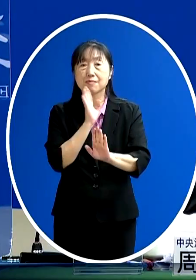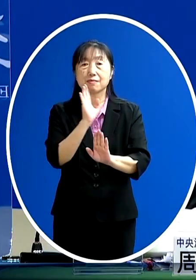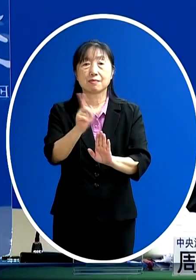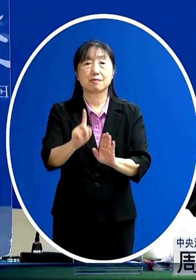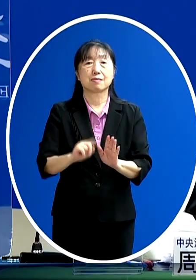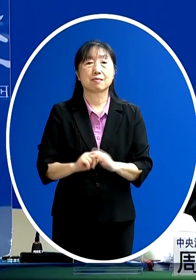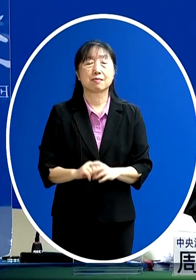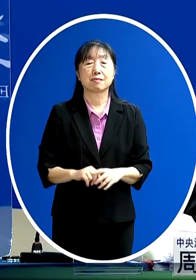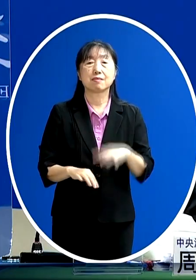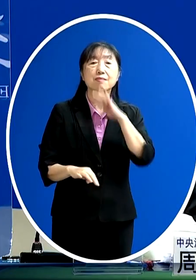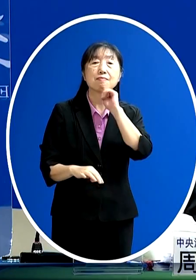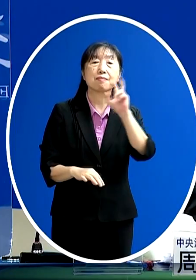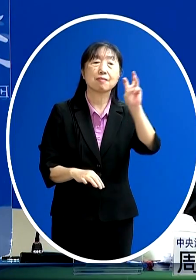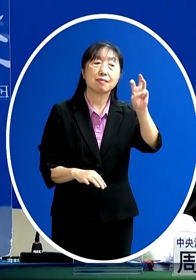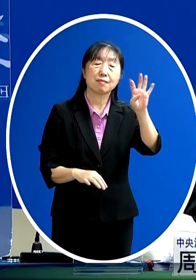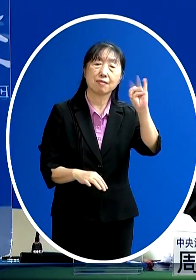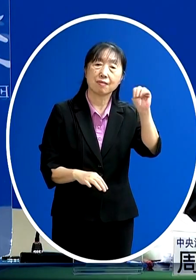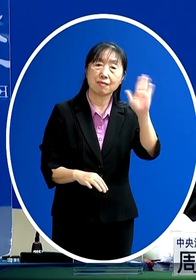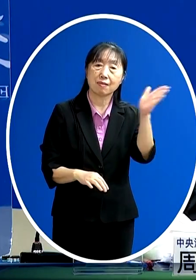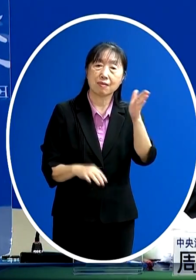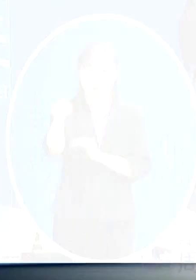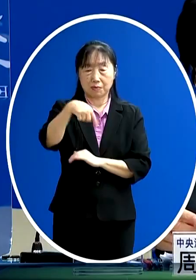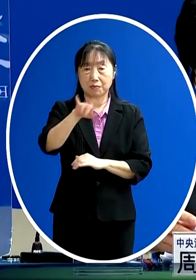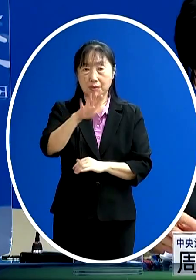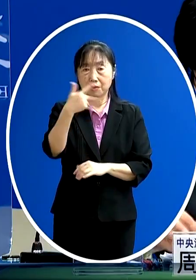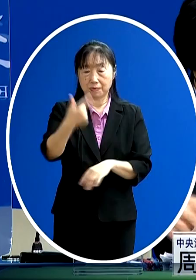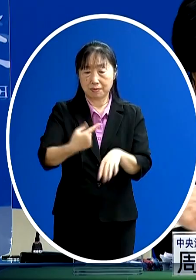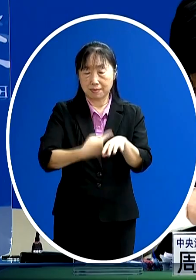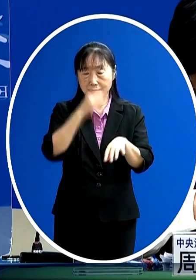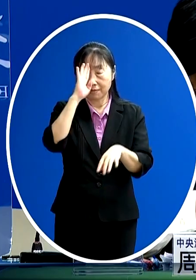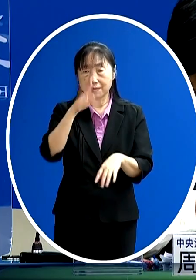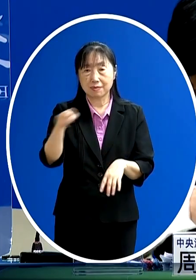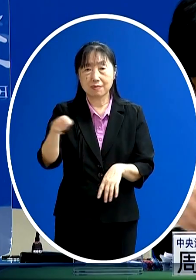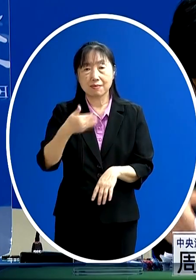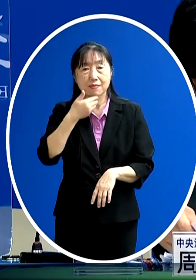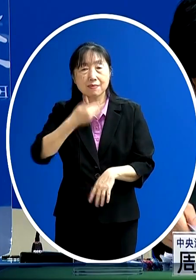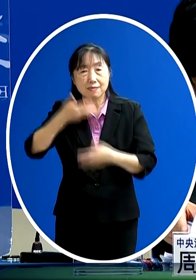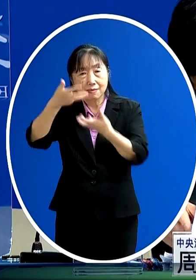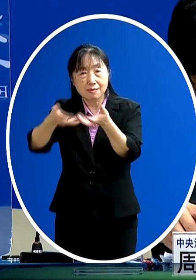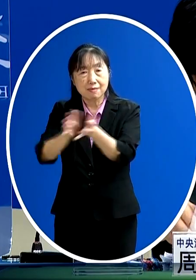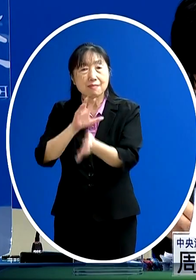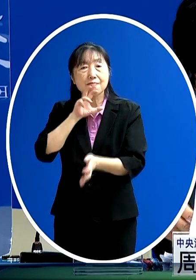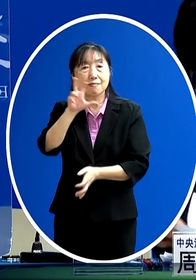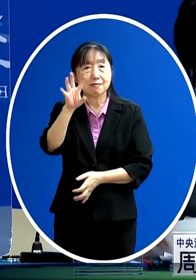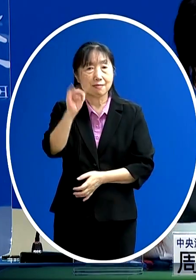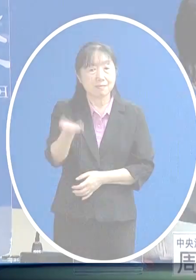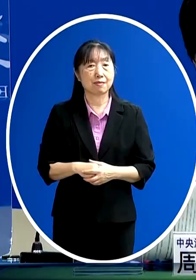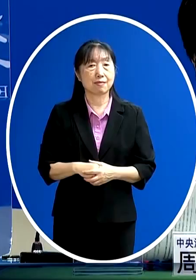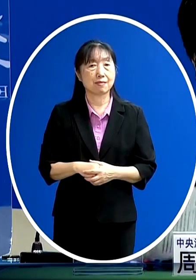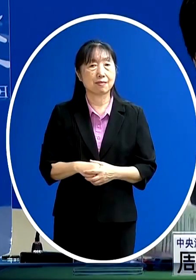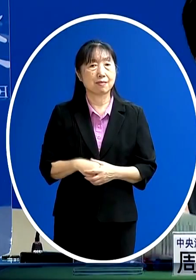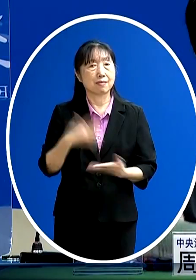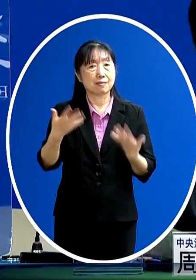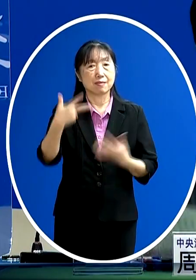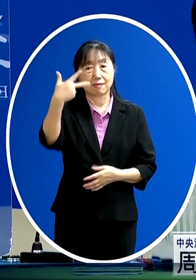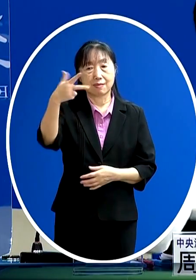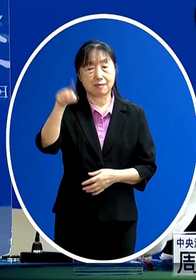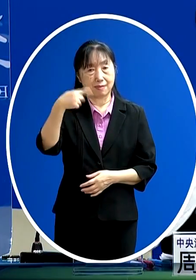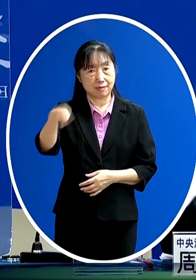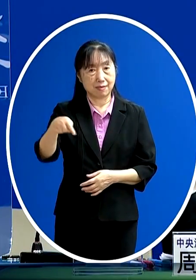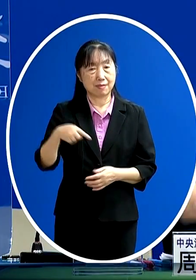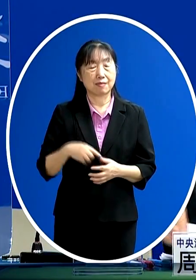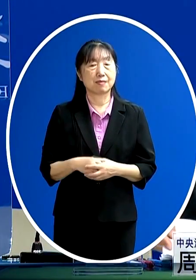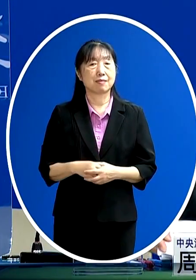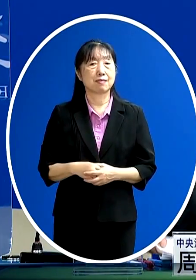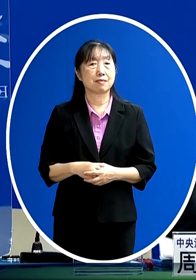那年龄是30多岁到90多岁，其中年长的这几位80多岁以上的，总共有7位个案里